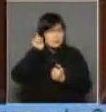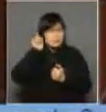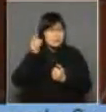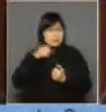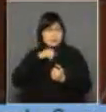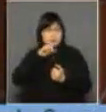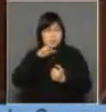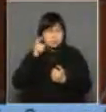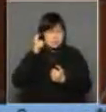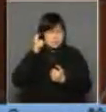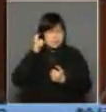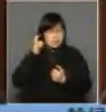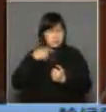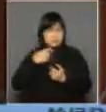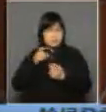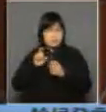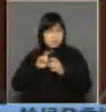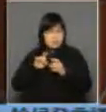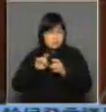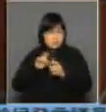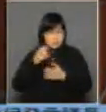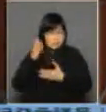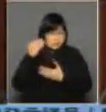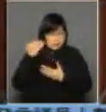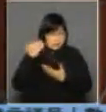講法，只是聽不清楚。